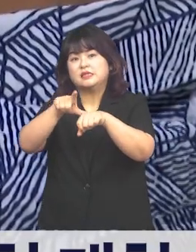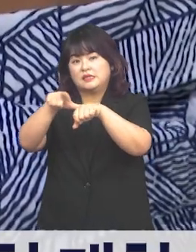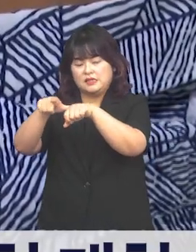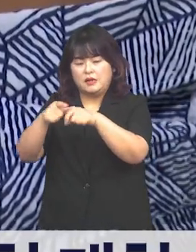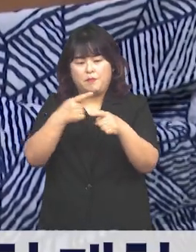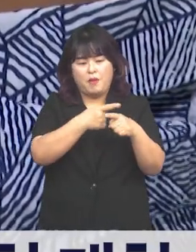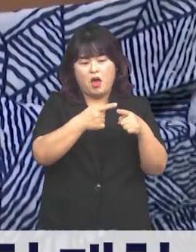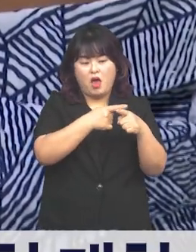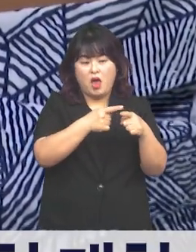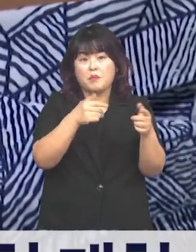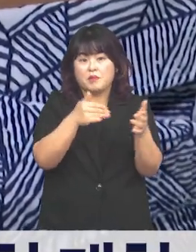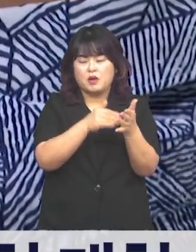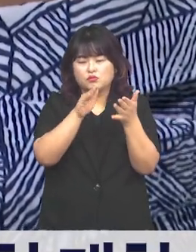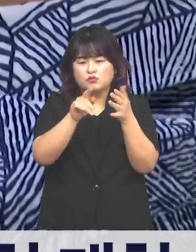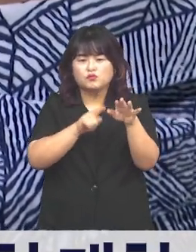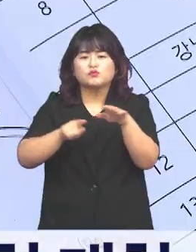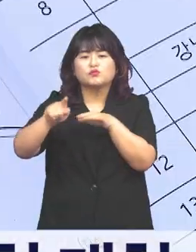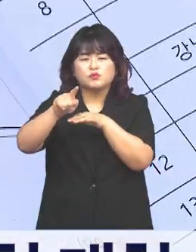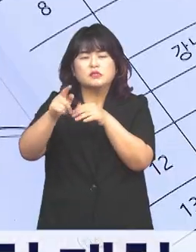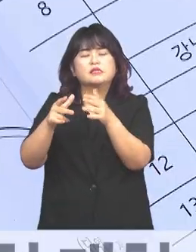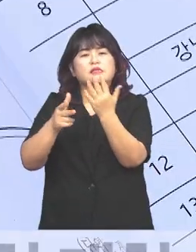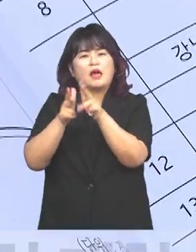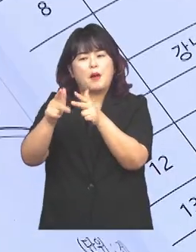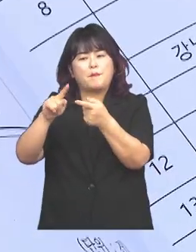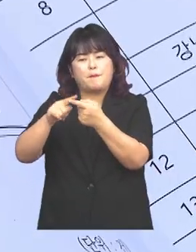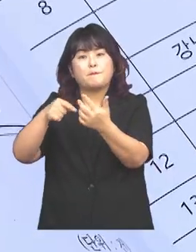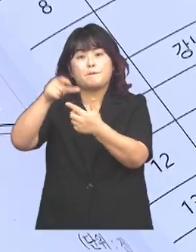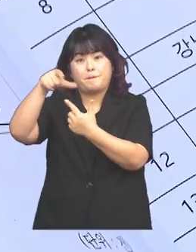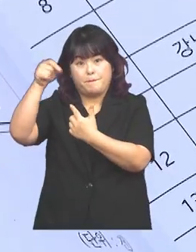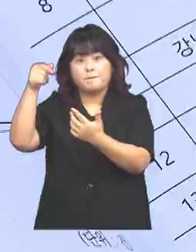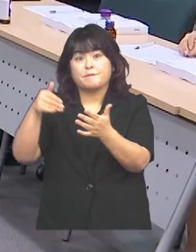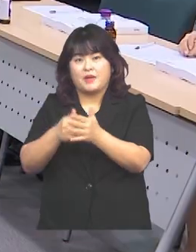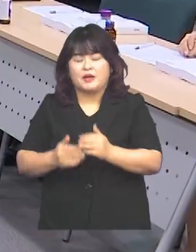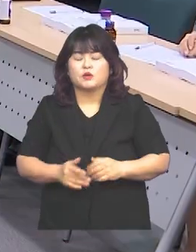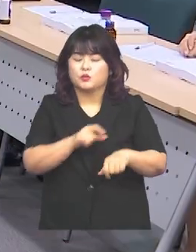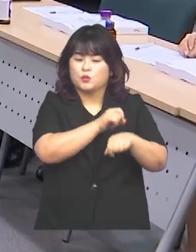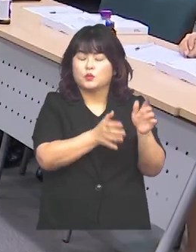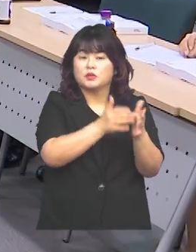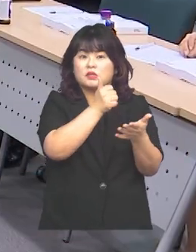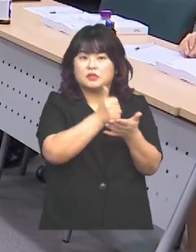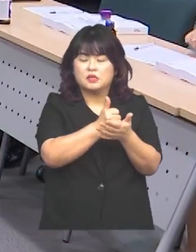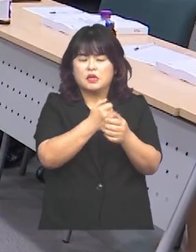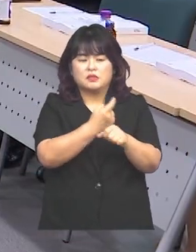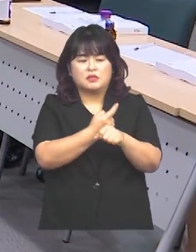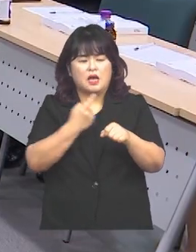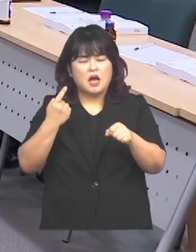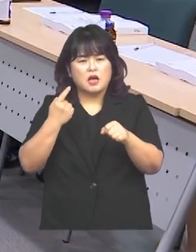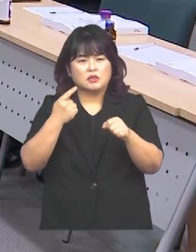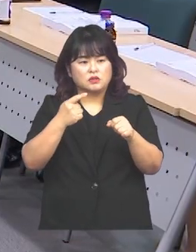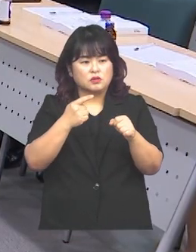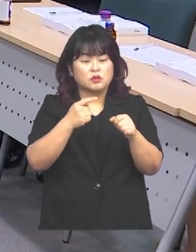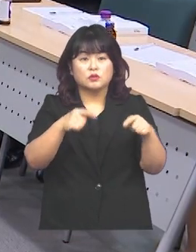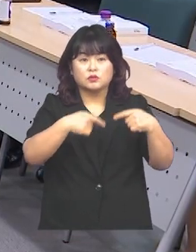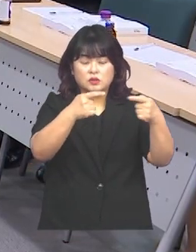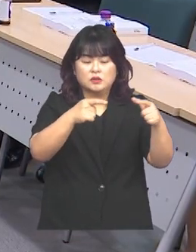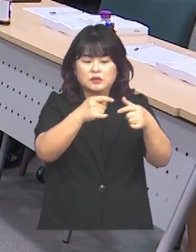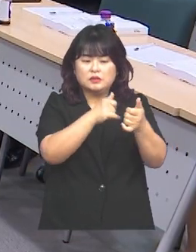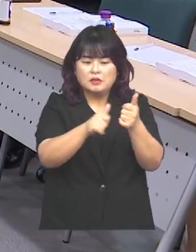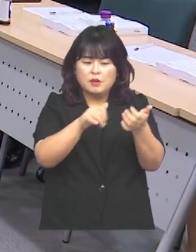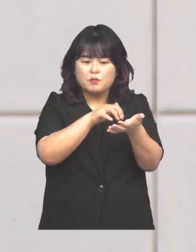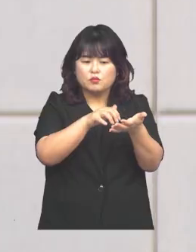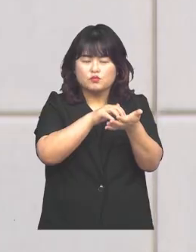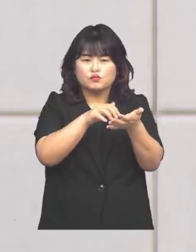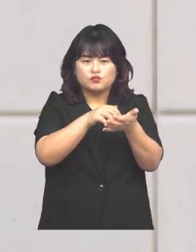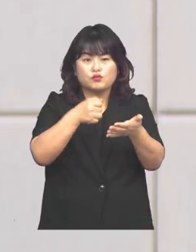심사평가표를 작성하고 사업의 우선순위를 결정했습니다. 이상일 용인특례시장은 지난해